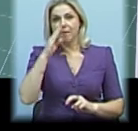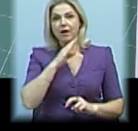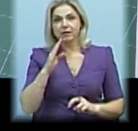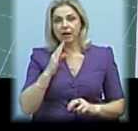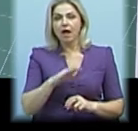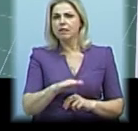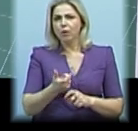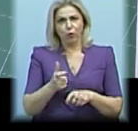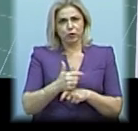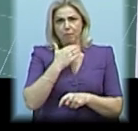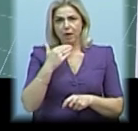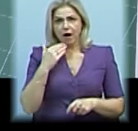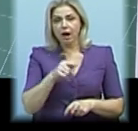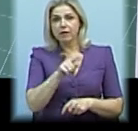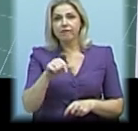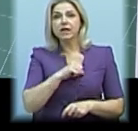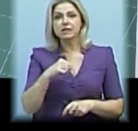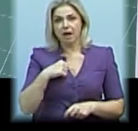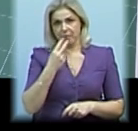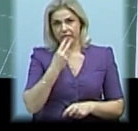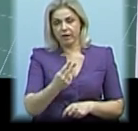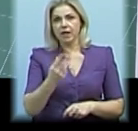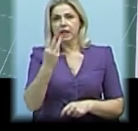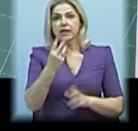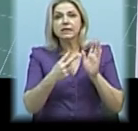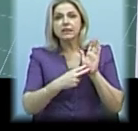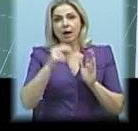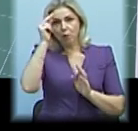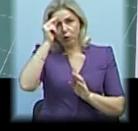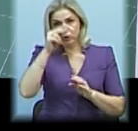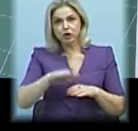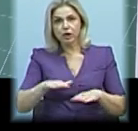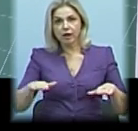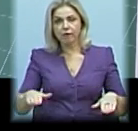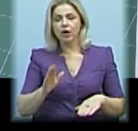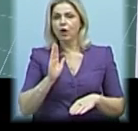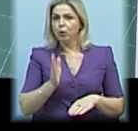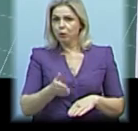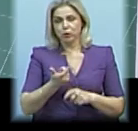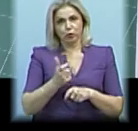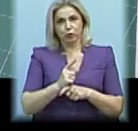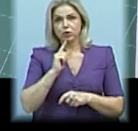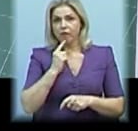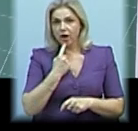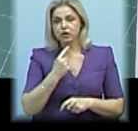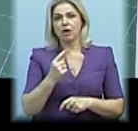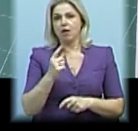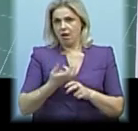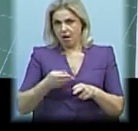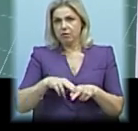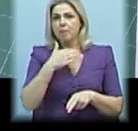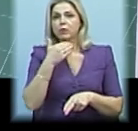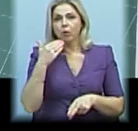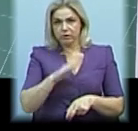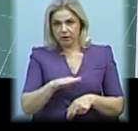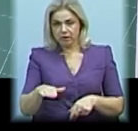самі бачили, в цьому році набрали 37 учнів. Це дуже багато. Буде дуже важко, але я сподіваюся, що